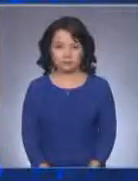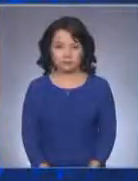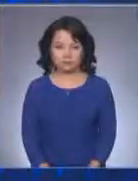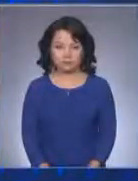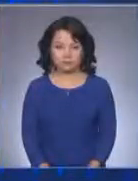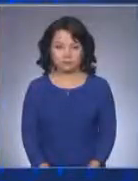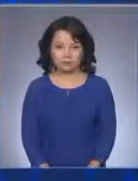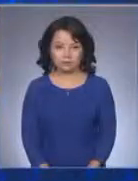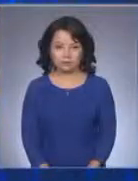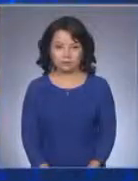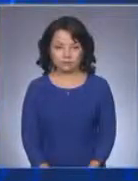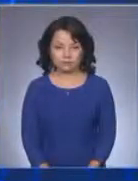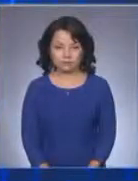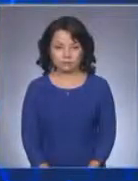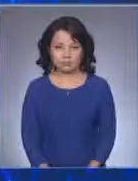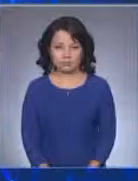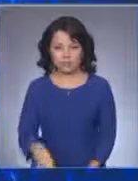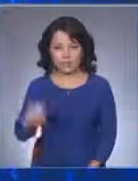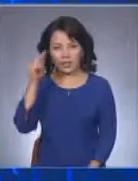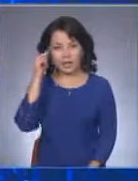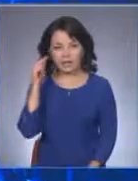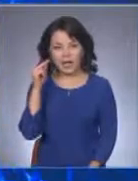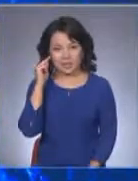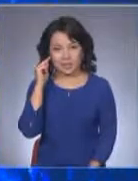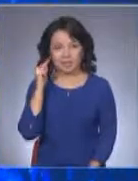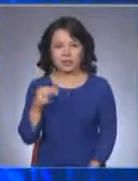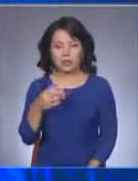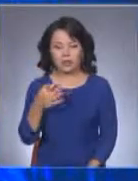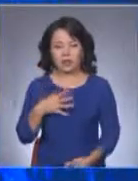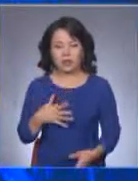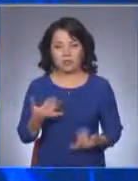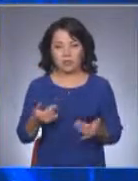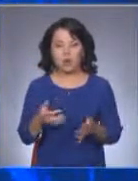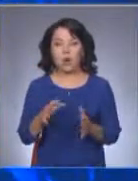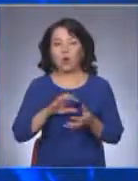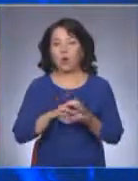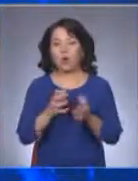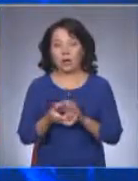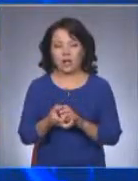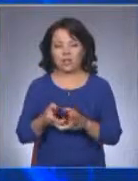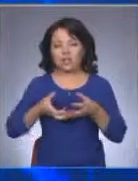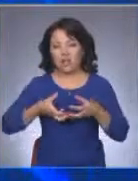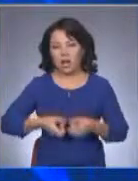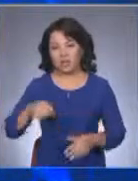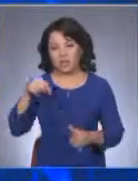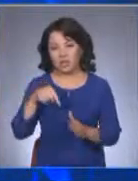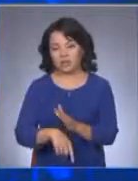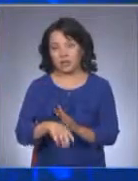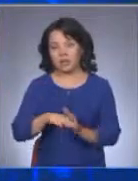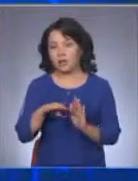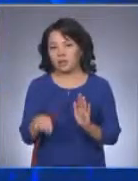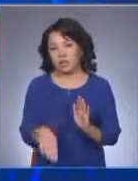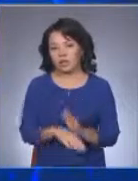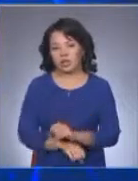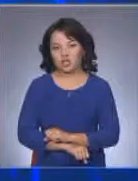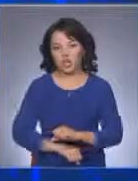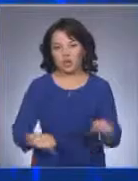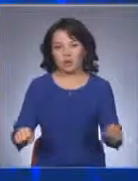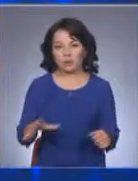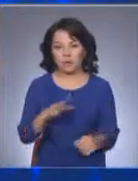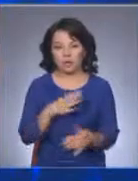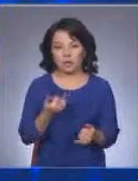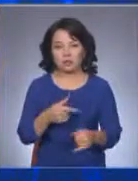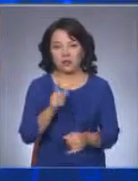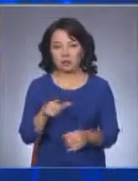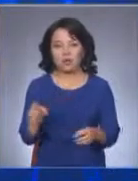Енді әлем жаңалықтарына көз жүгіртсе, Қытайда көмір шахтасында жарылыс болып, 10 адам ажал құшты. Қайғылы оқиға елдің